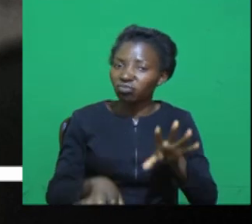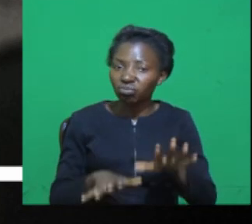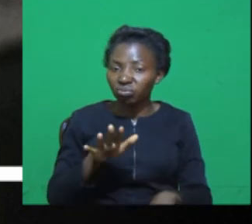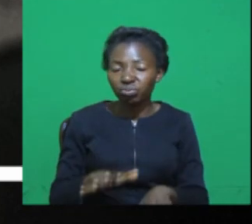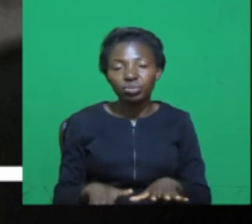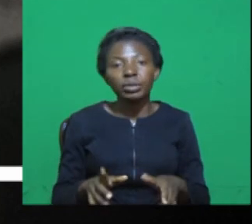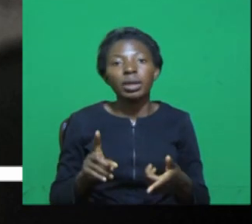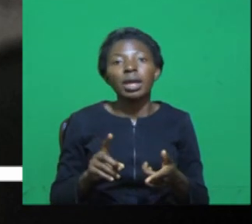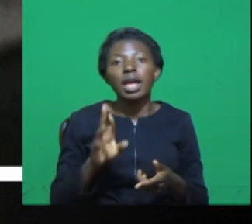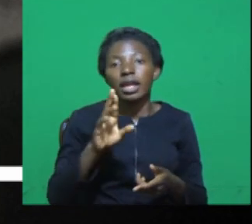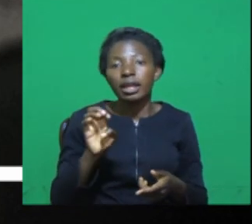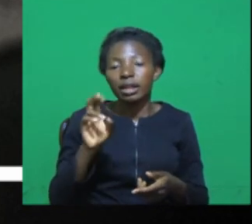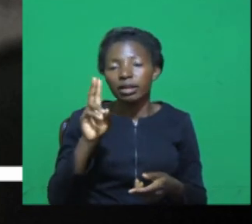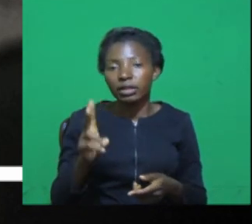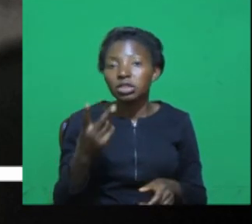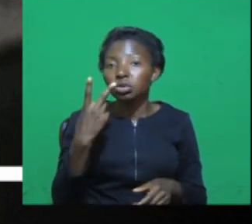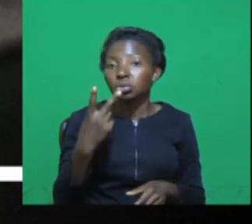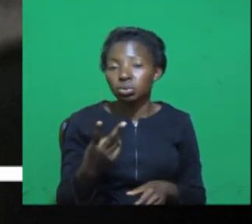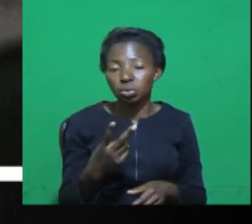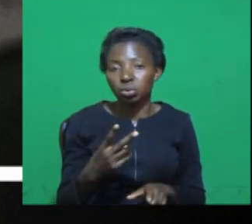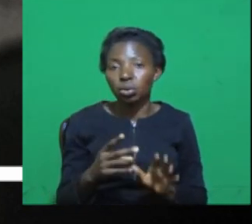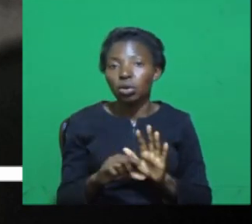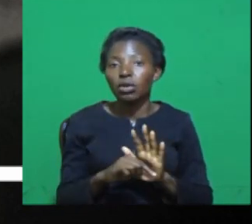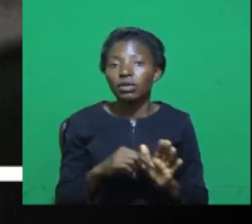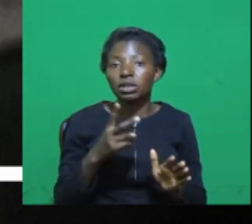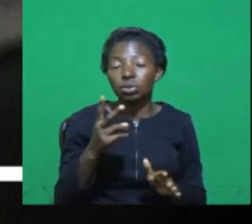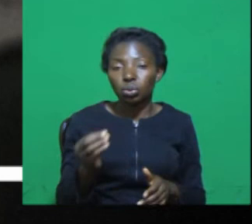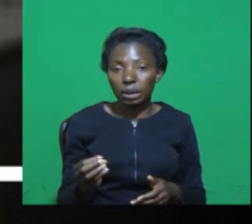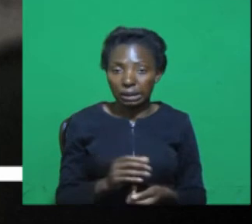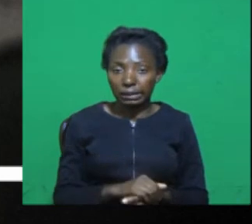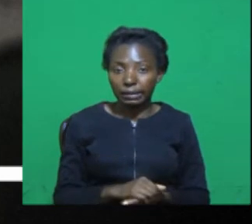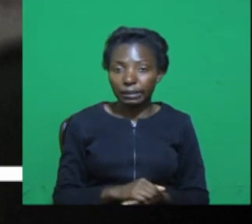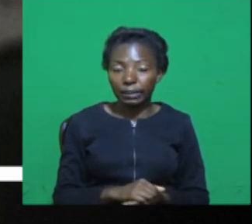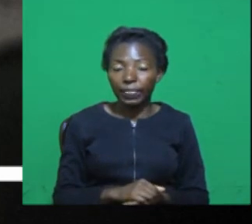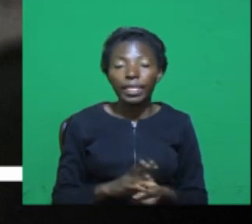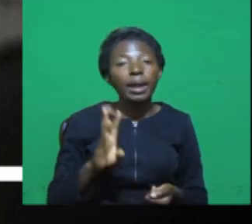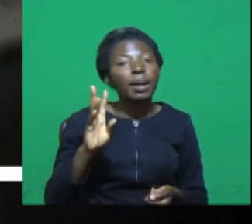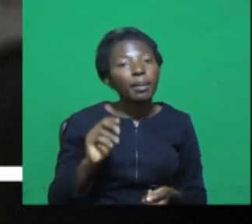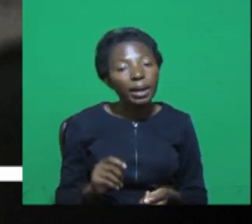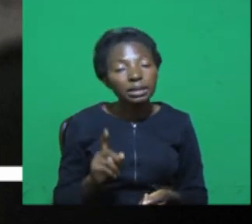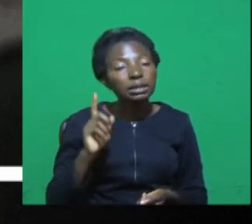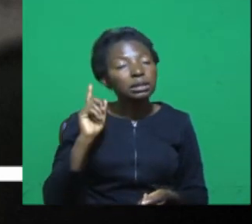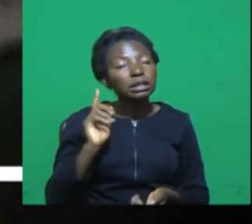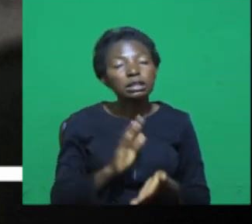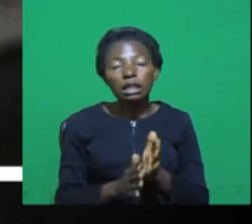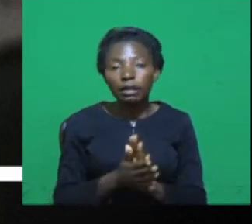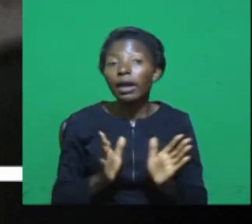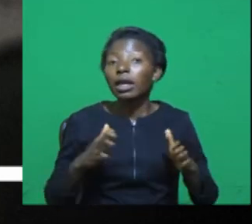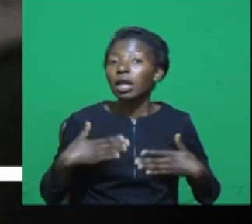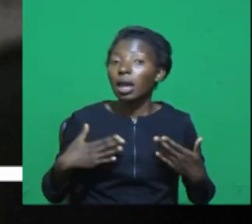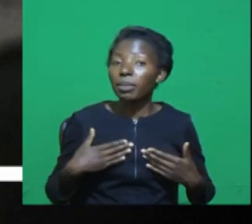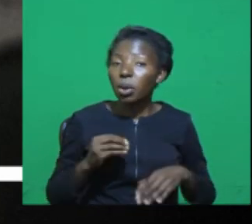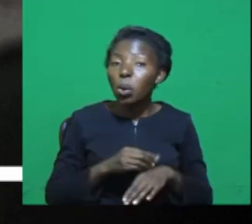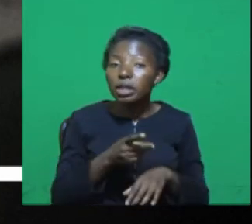ake. Zvakazarurwa 2 vhesi ya 20. Asi handifari nechinhu ichi